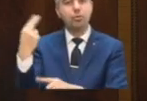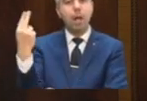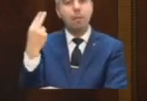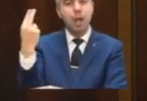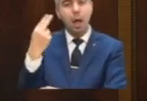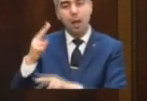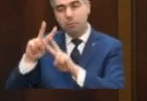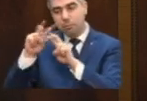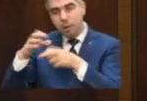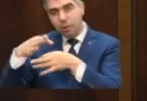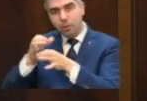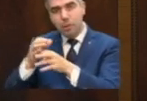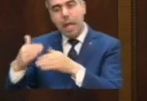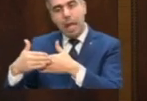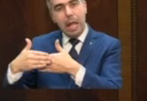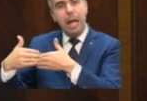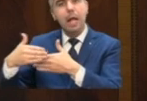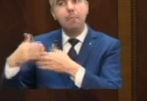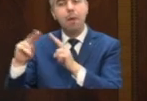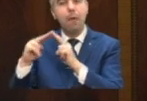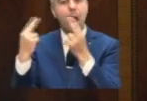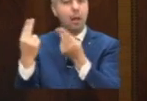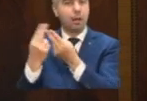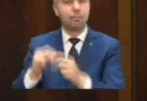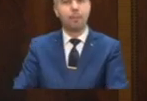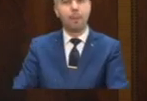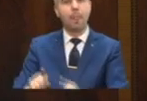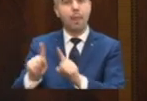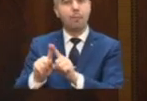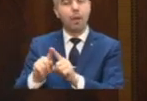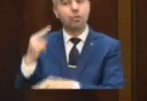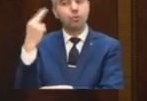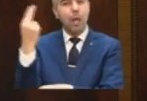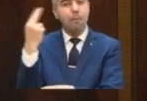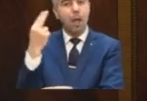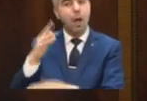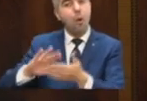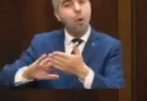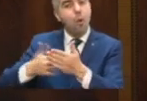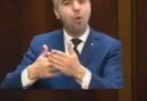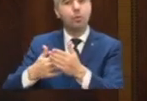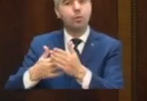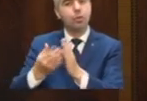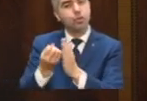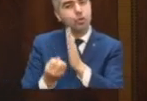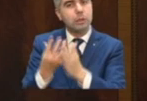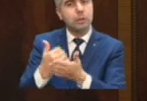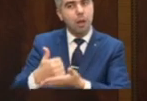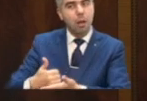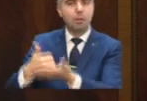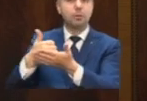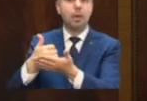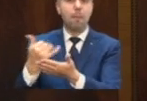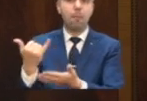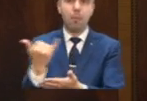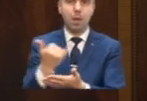والاقتراب من المعدل العالمي، إدماج حقيقي للجامعة في السياسات الصناعية وسياسات التطوير، اعتماد